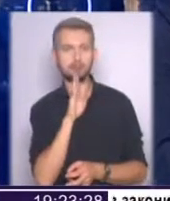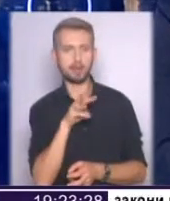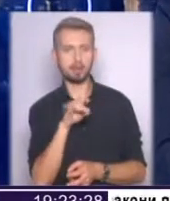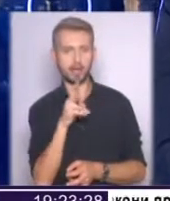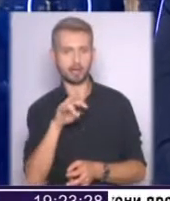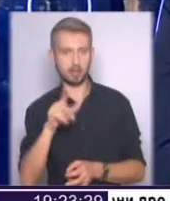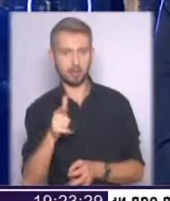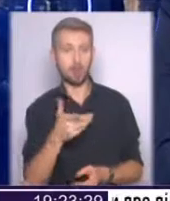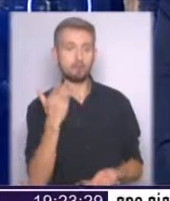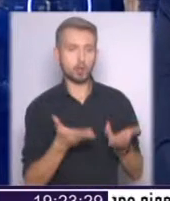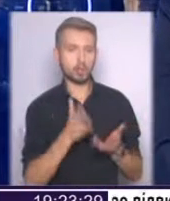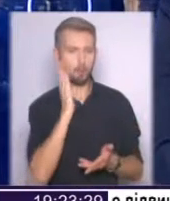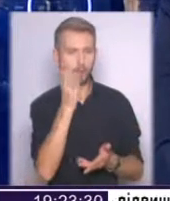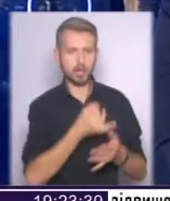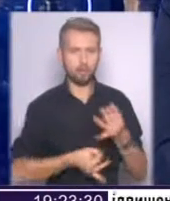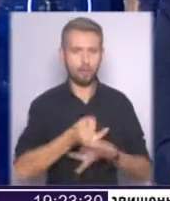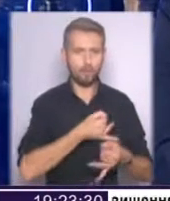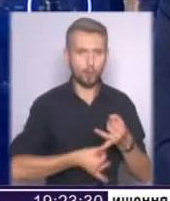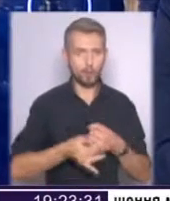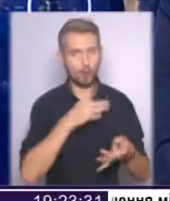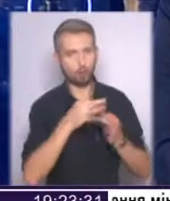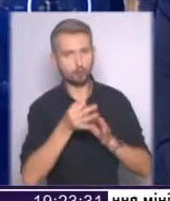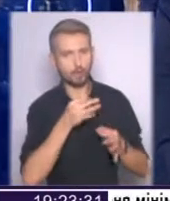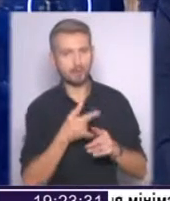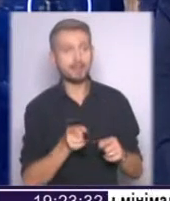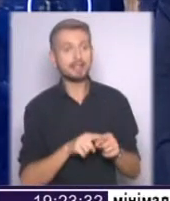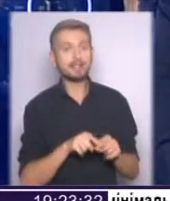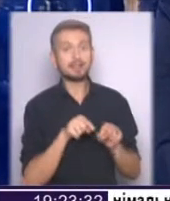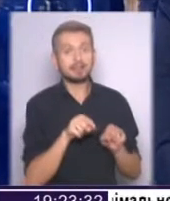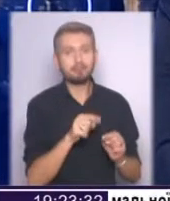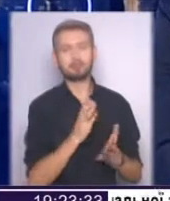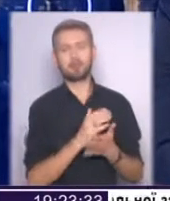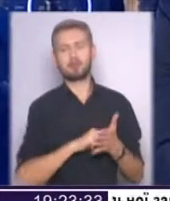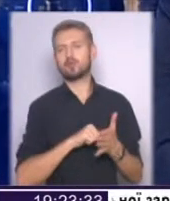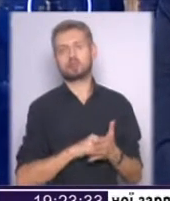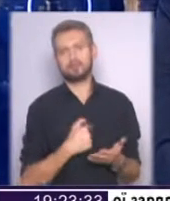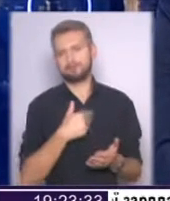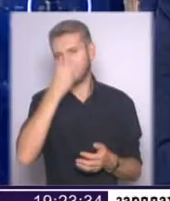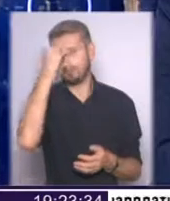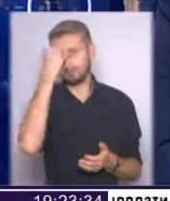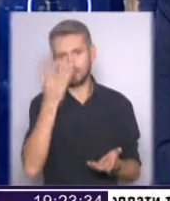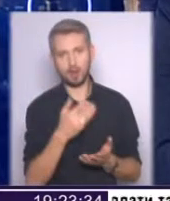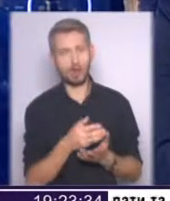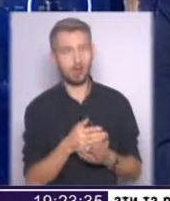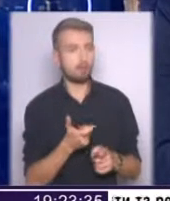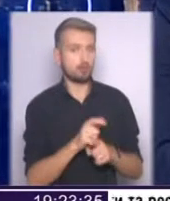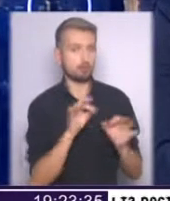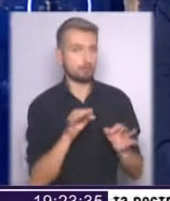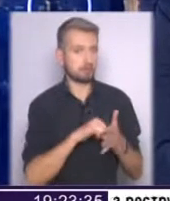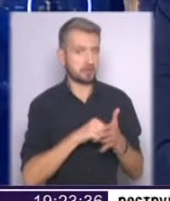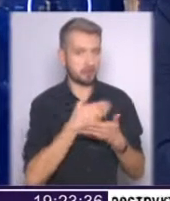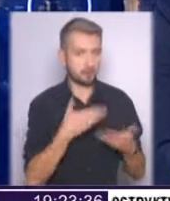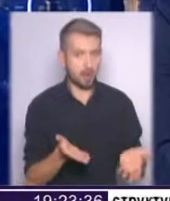можливо, подальші обговорення, консультації. Ось, власне, з цим я тільки і пов'язую. І, в принципі, більше ні з чим. Те, що